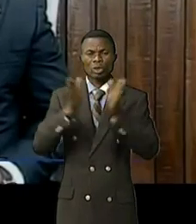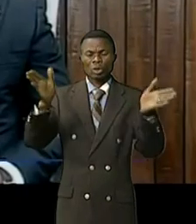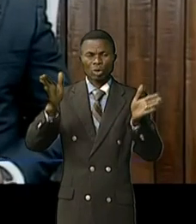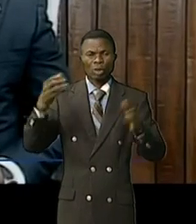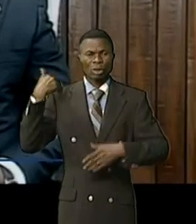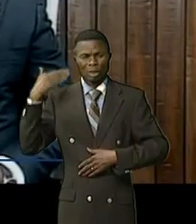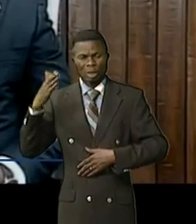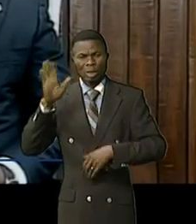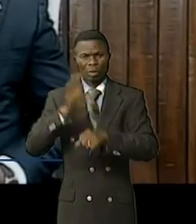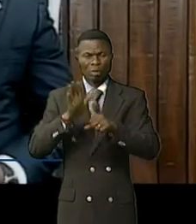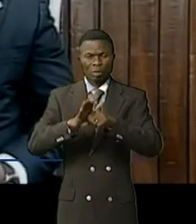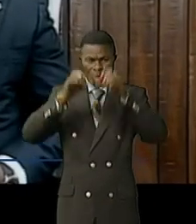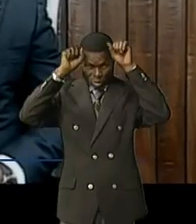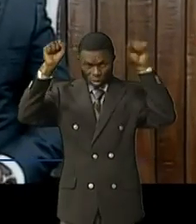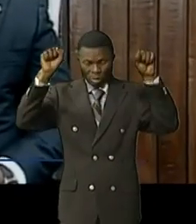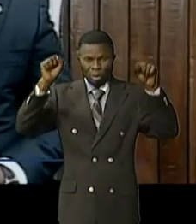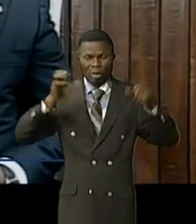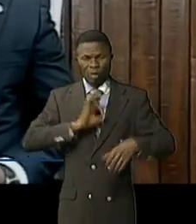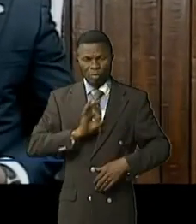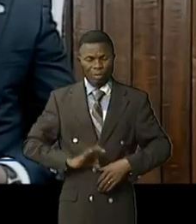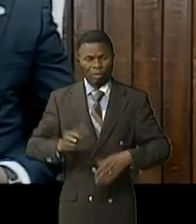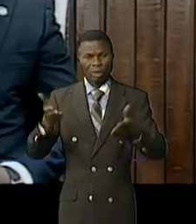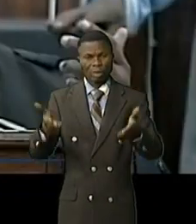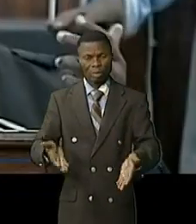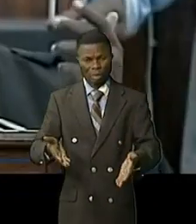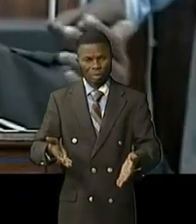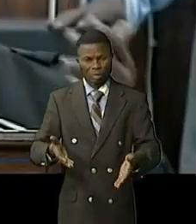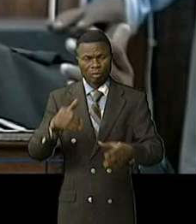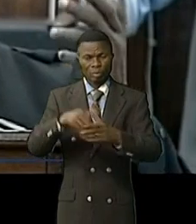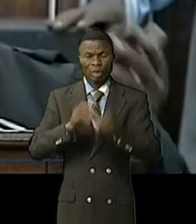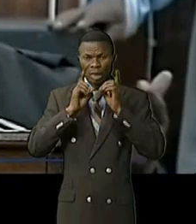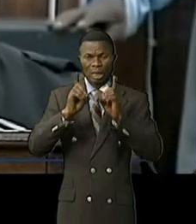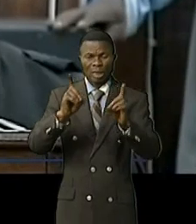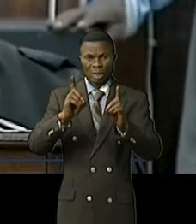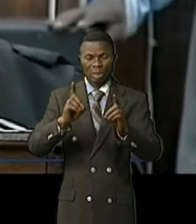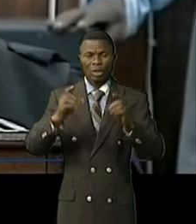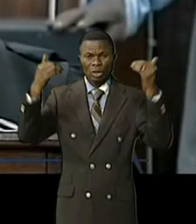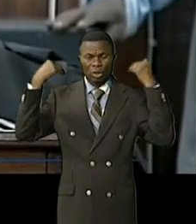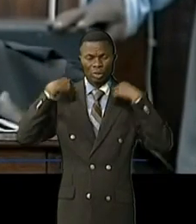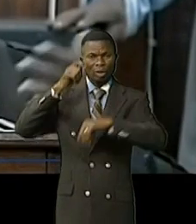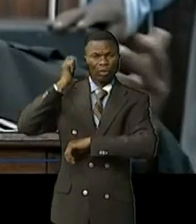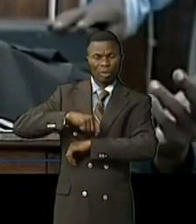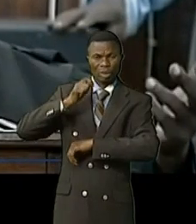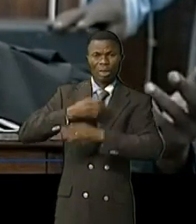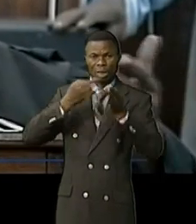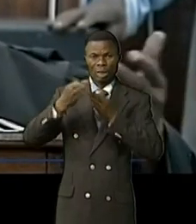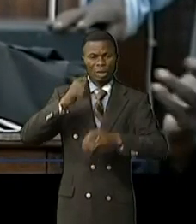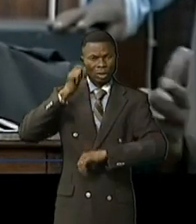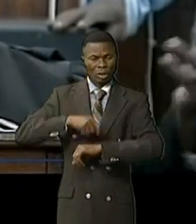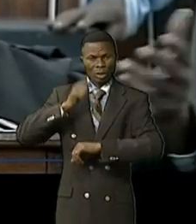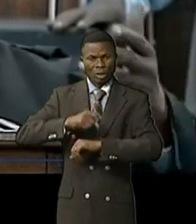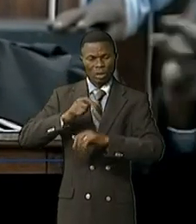en présence du chef de l'État Félix-Antoine Tshisekedi Tshilombo. Dans son allocution, le bâtonnier national stipule que la justice